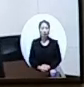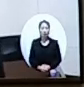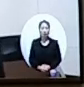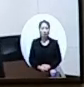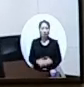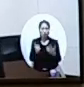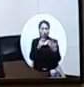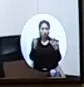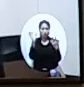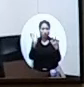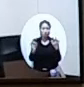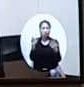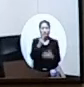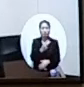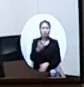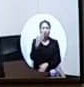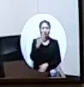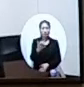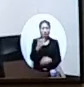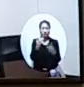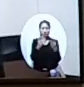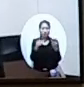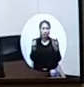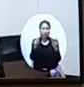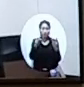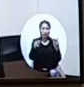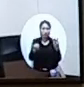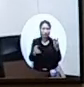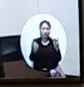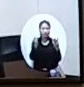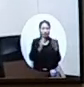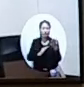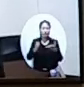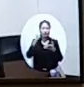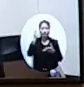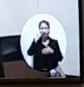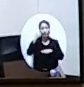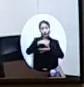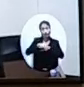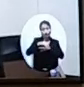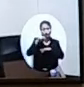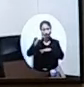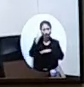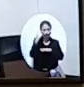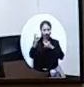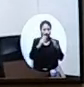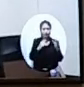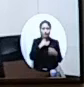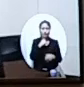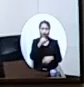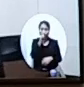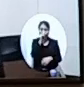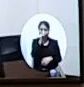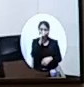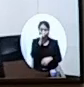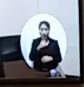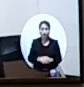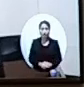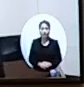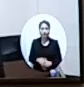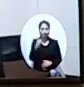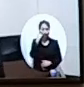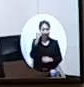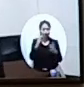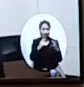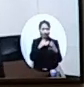의사일정 제7항 2019년도 제3차 수시군 공유재산관리계획안에 대하여 질의나 토론하신 분 계십니까?